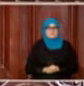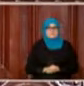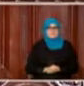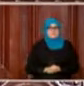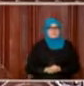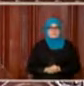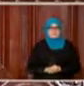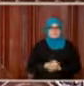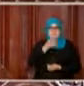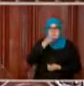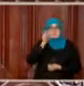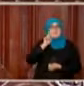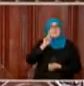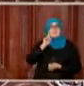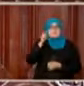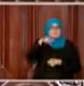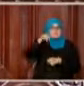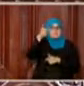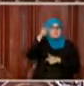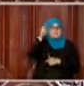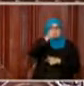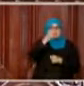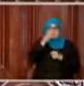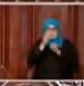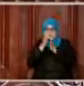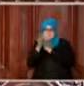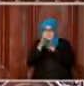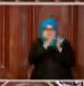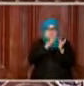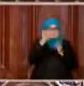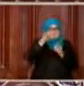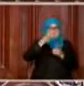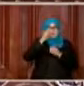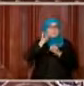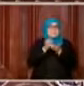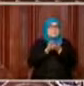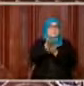ليس هناك ما يدعو إلى توجيه رسائل،